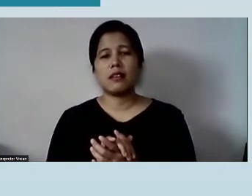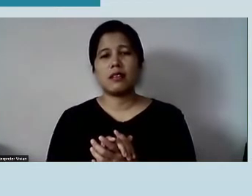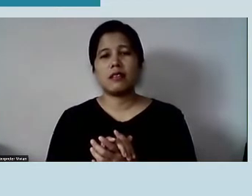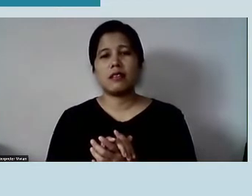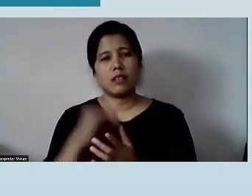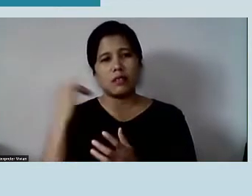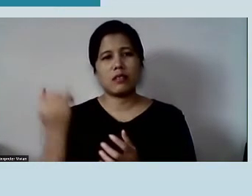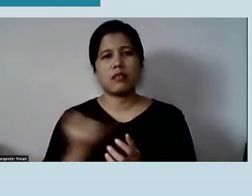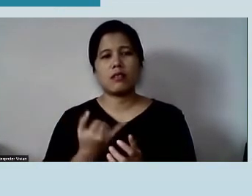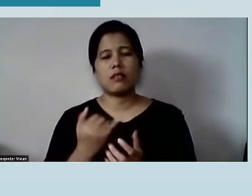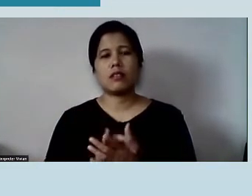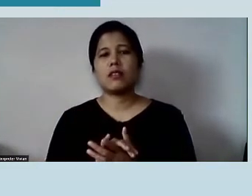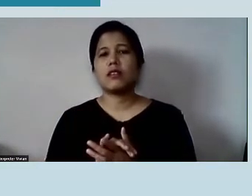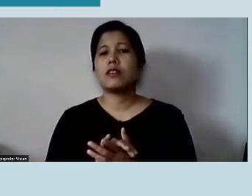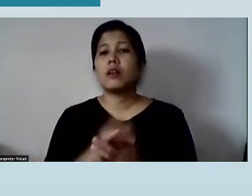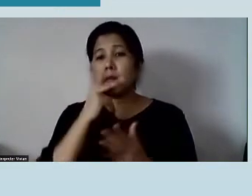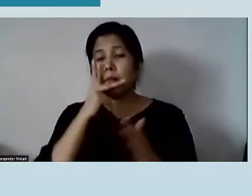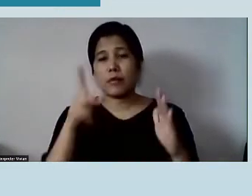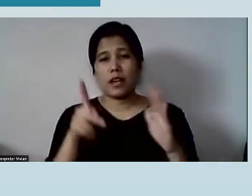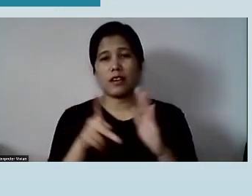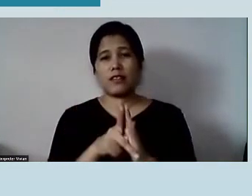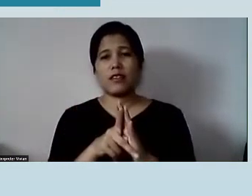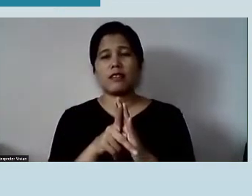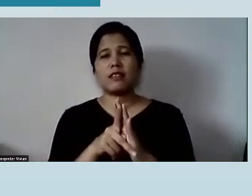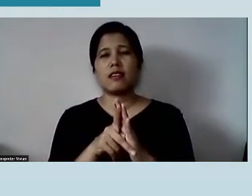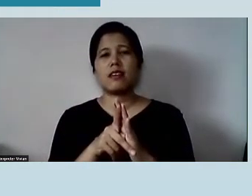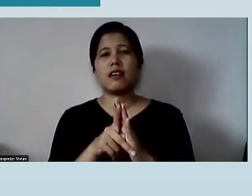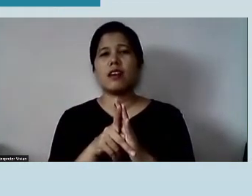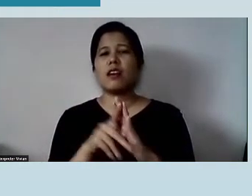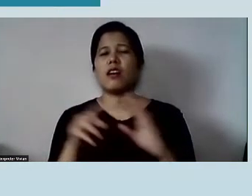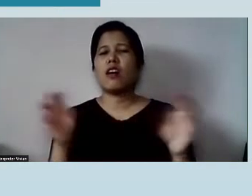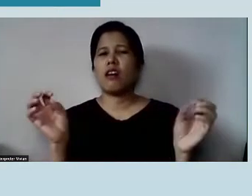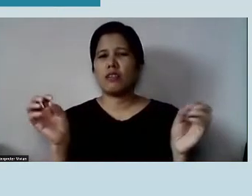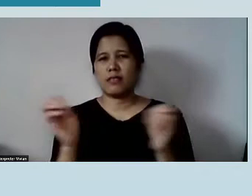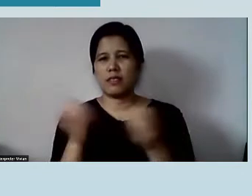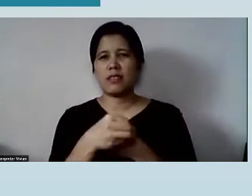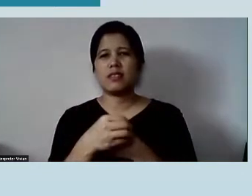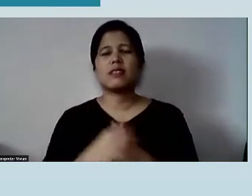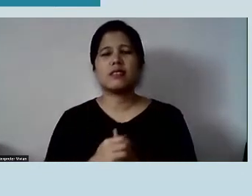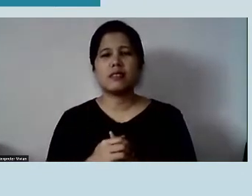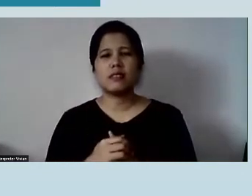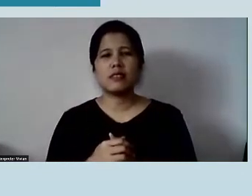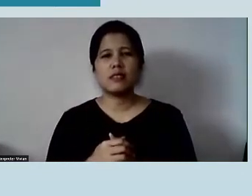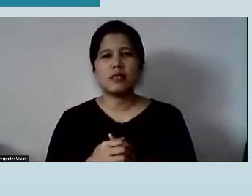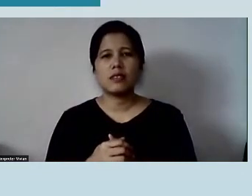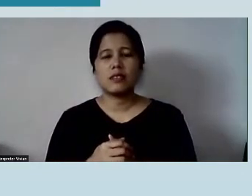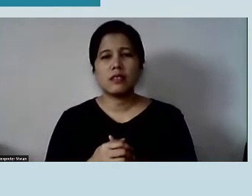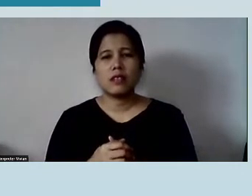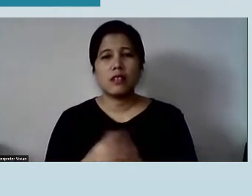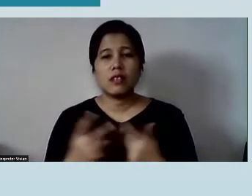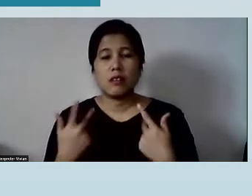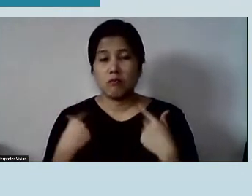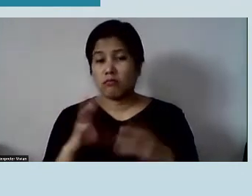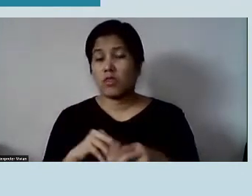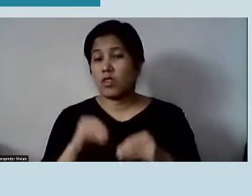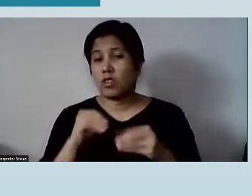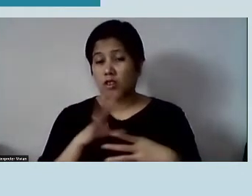government and in the private sector. Kaya hindi natin masabi na you do not contribute